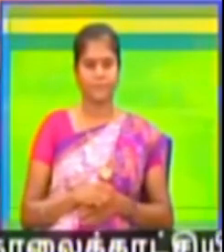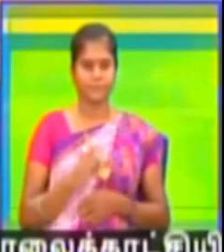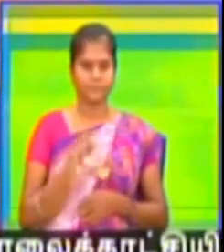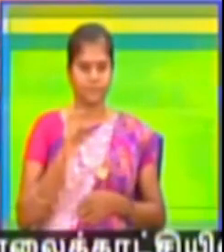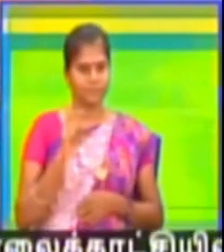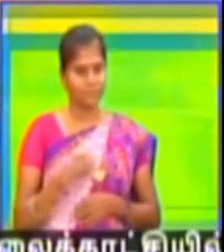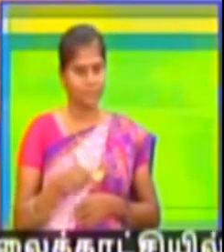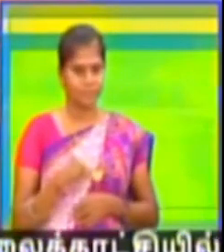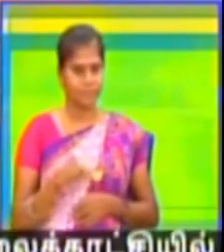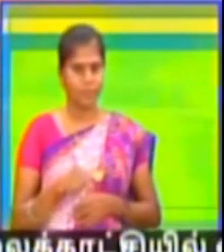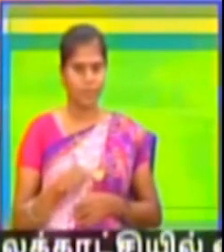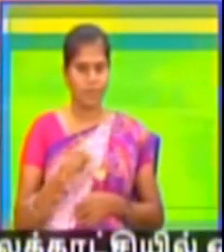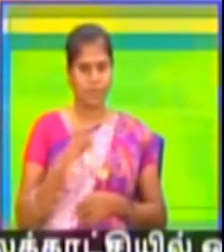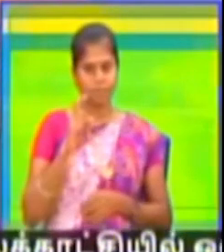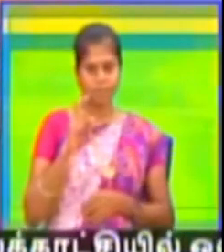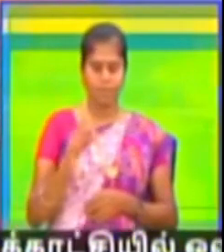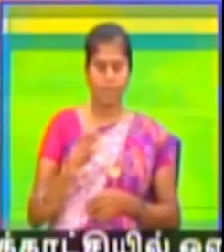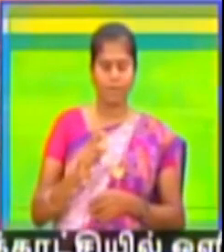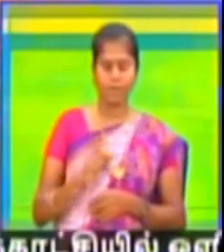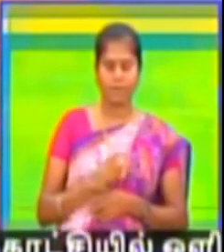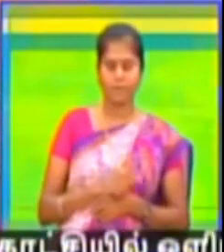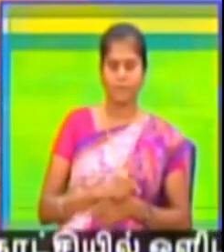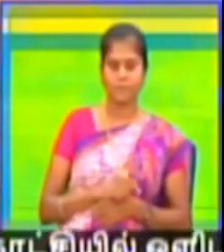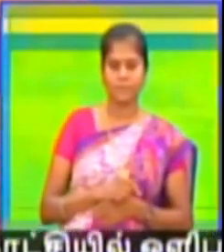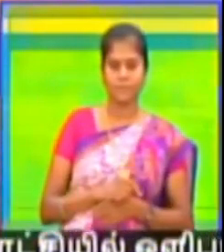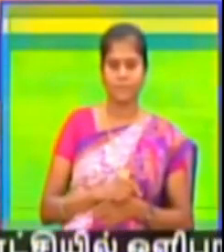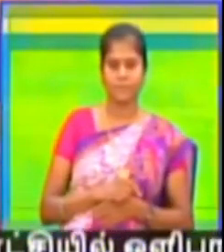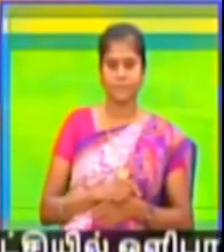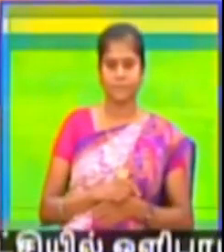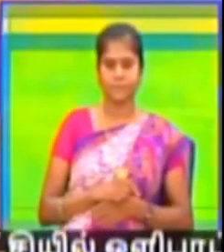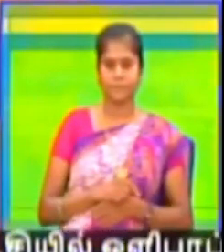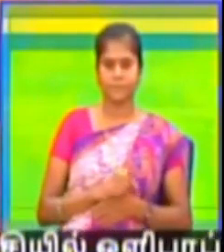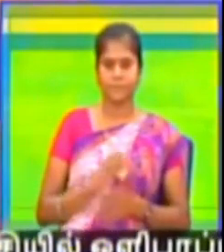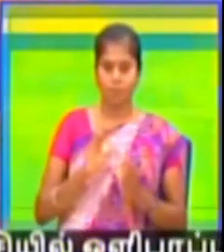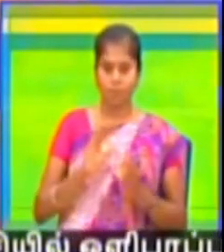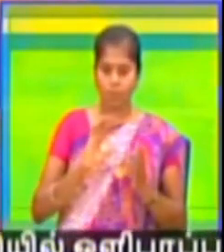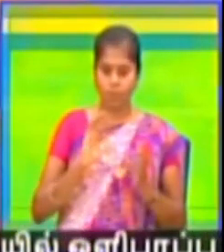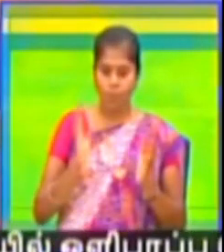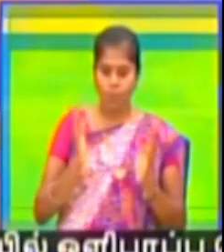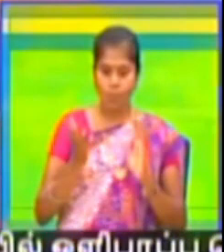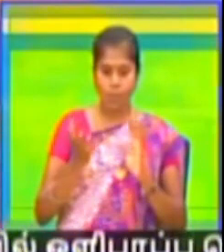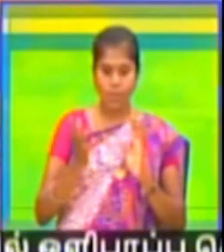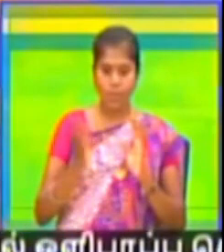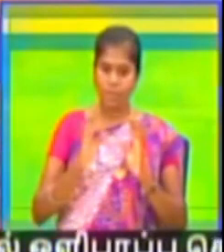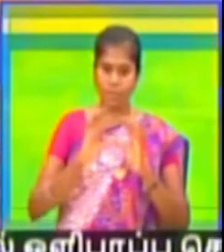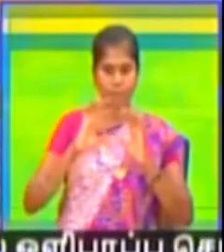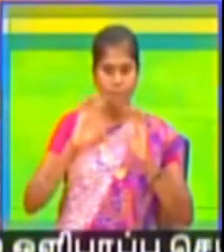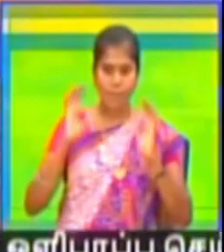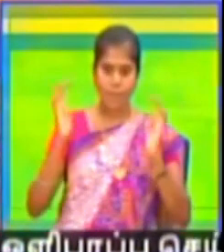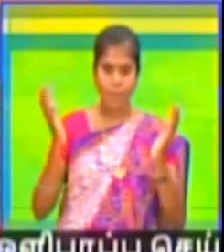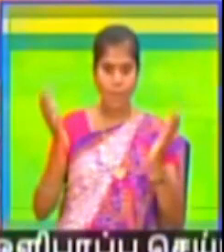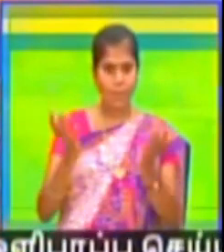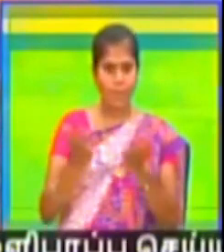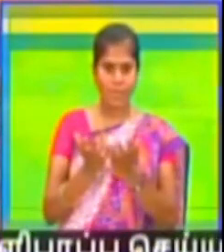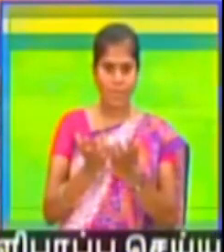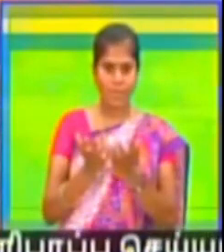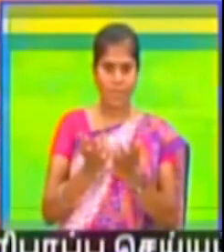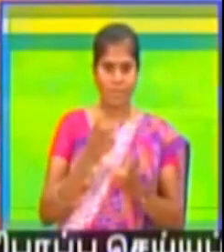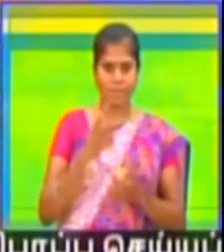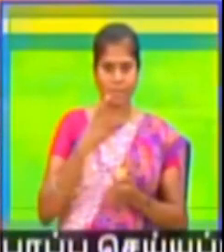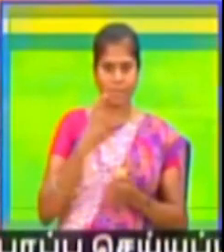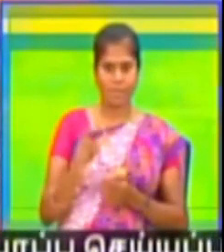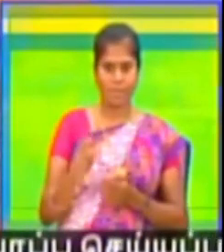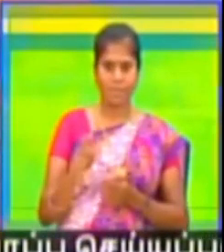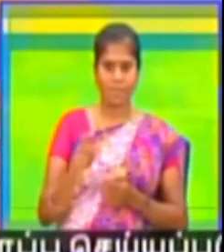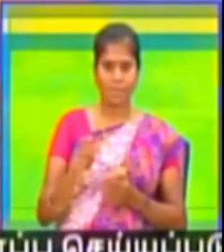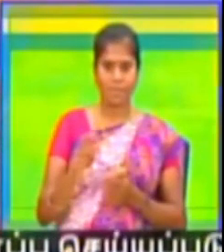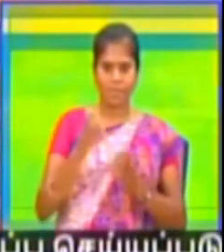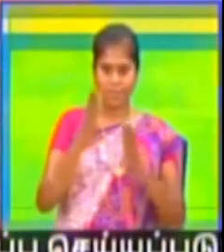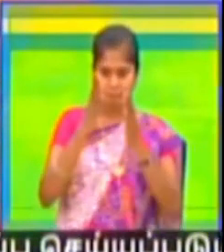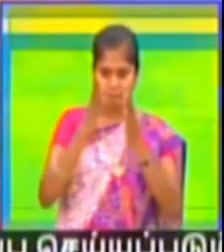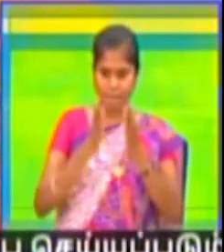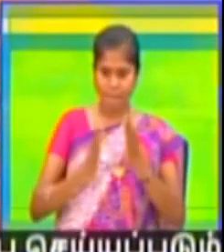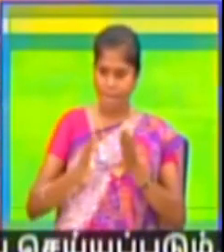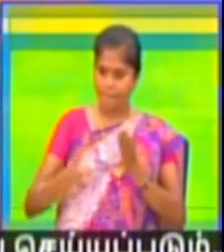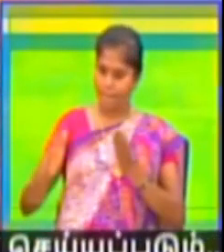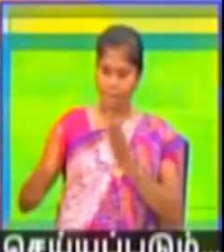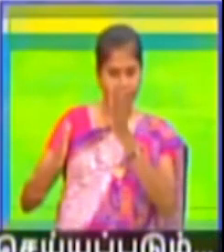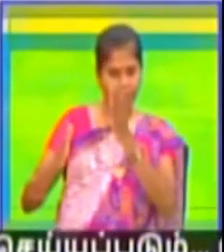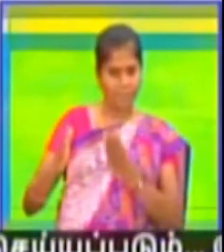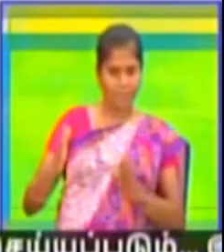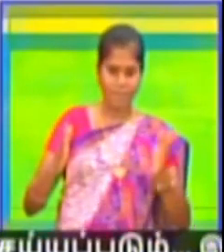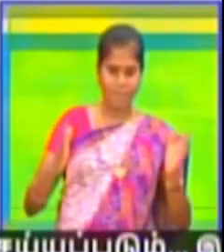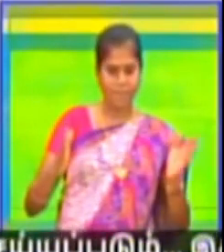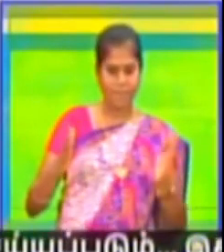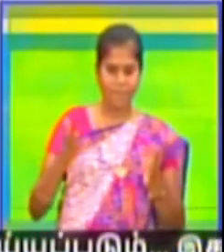அப்படிங்கிறத பற்றி நாம் இப்போ தெரிஞ்சுக்க போகிறோம். பூமியை 2 பகுதிகளாக பிரிப்போம் அப்படின்னு பார்த்துருக்கோம், வட அரைக்கோளம், தென்